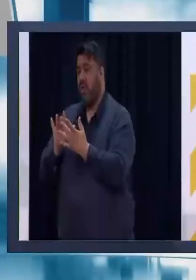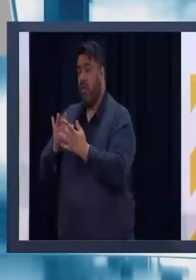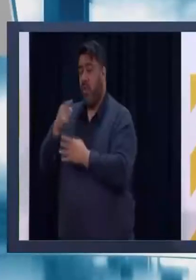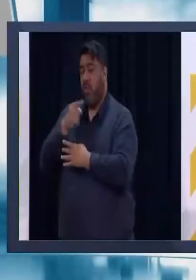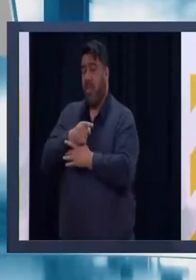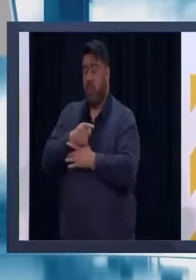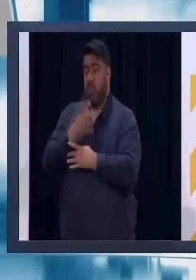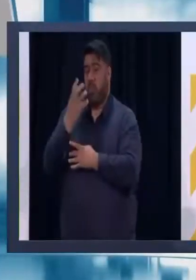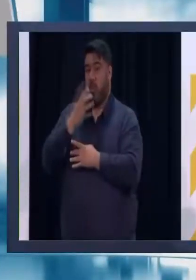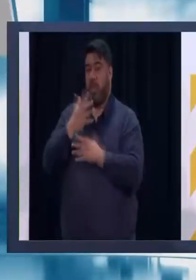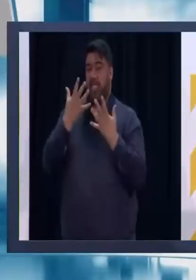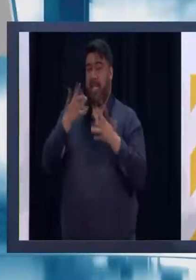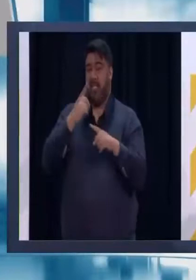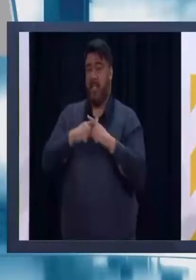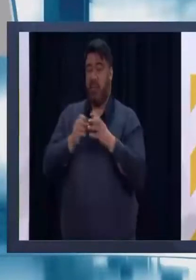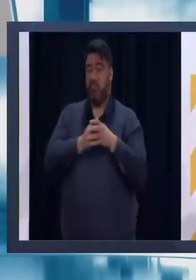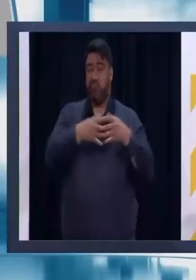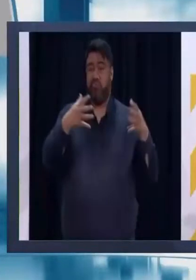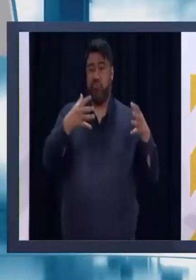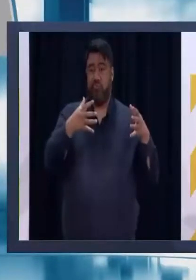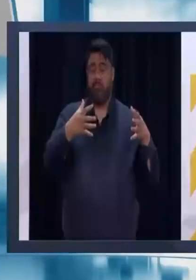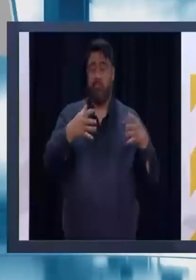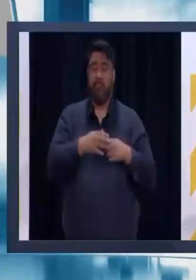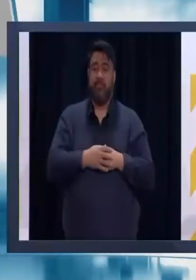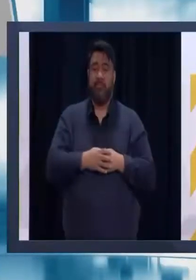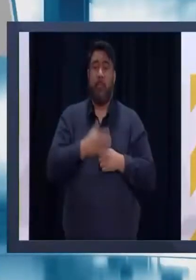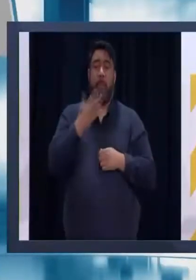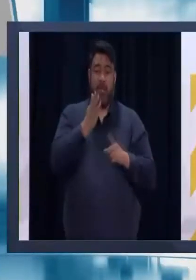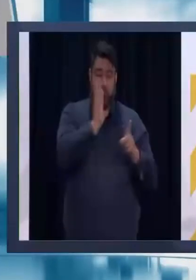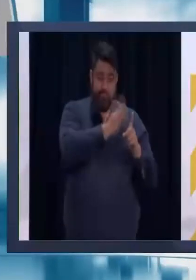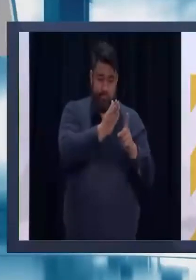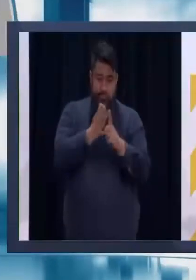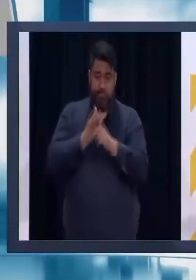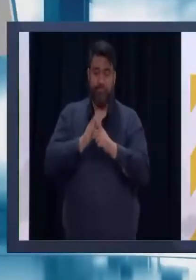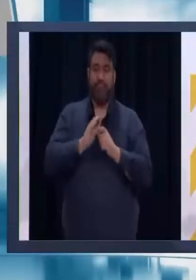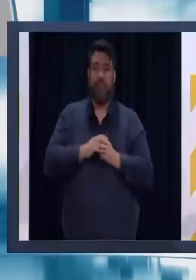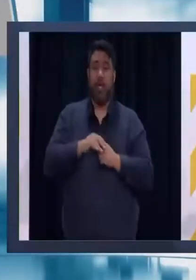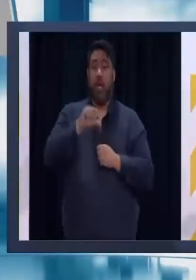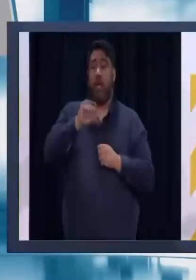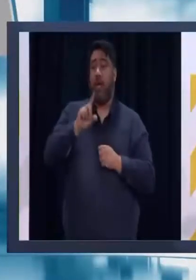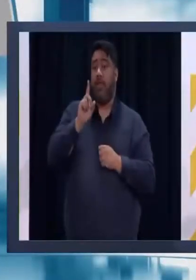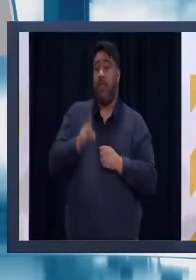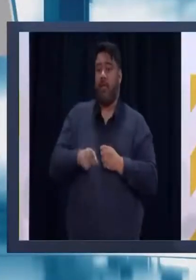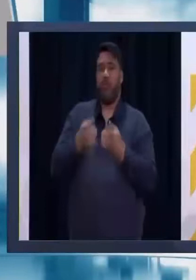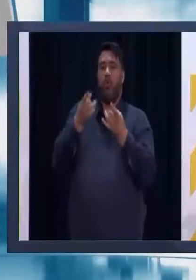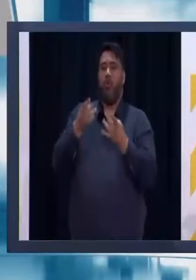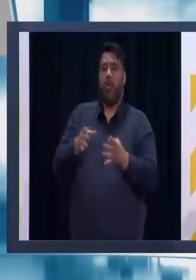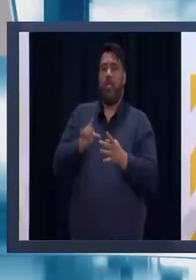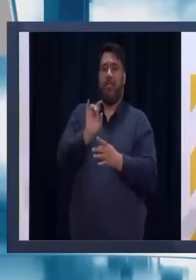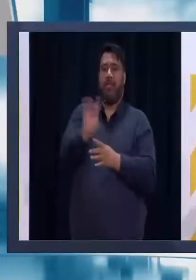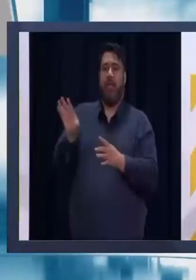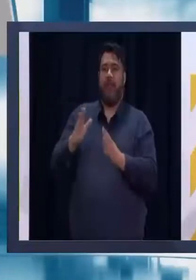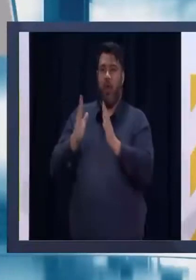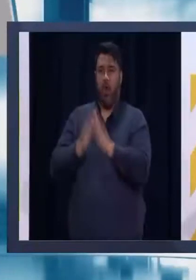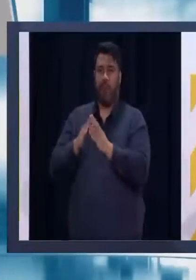ਦੇ ਵਿੱਚ ਕੋਵਿਡ-19 ਦੇ ਕੇਸਾਂ ਦੀ ਗਿਣਤੀ 148 ਬੀਤੀ ਰਾਤ ਤੱਕ ਹੋ ਚੁੱਕੀ ਹੈ ਇਹਨਾਂ ਨਵੇਂ ਕੇਸਾਂ ਨੂੰ ਵੀ ਇਸ ਸਮੇਂ ਕੁਆਰੰਟਾਈਨ ਫੈਸਿਲਿਟੀ